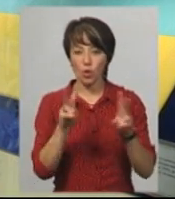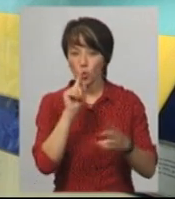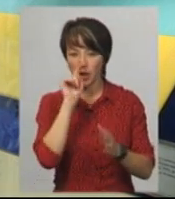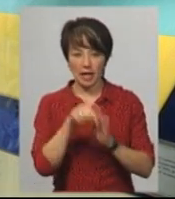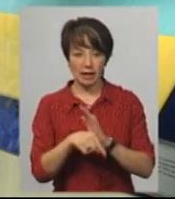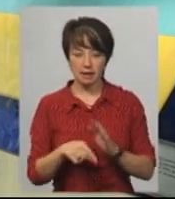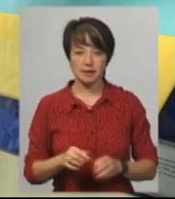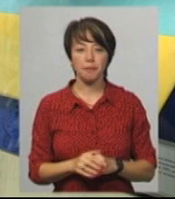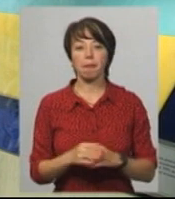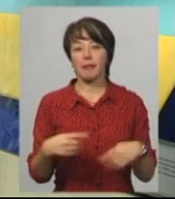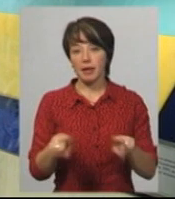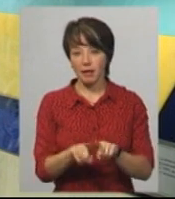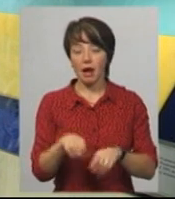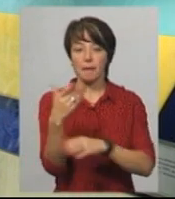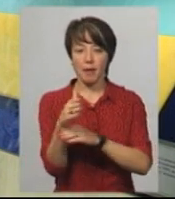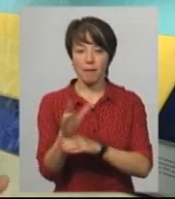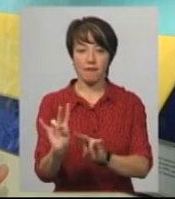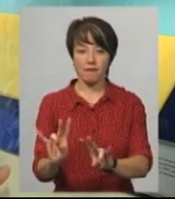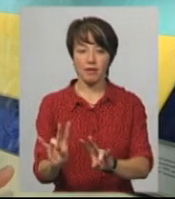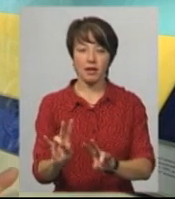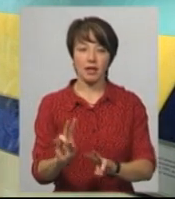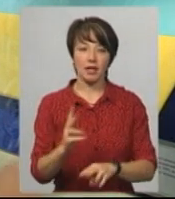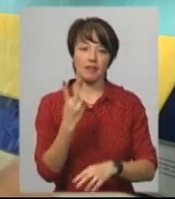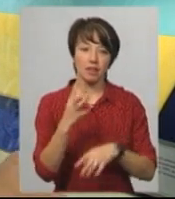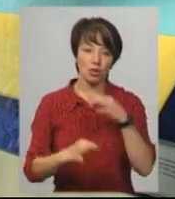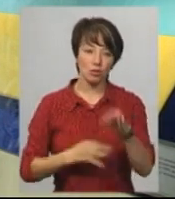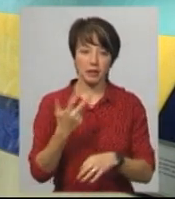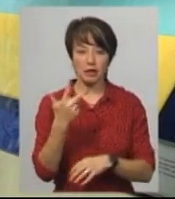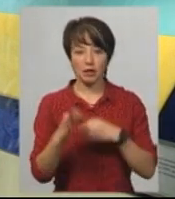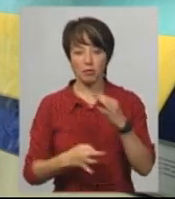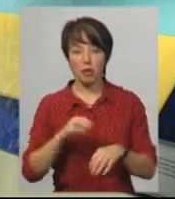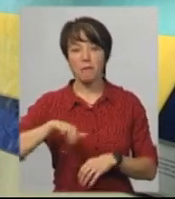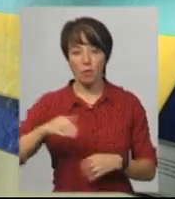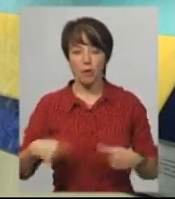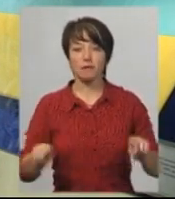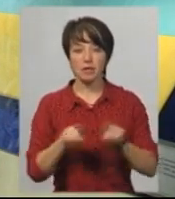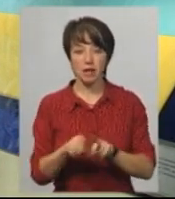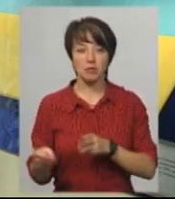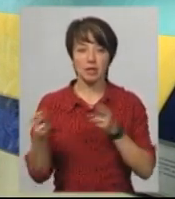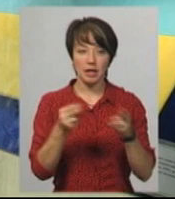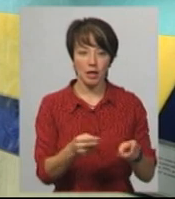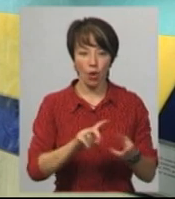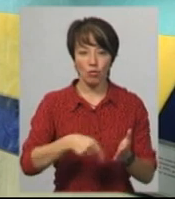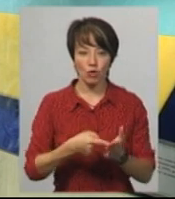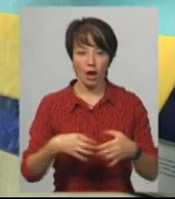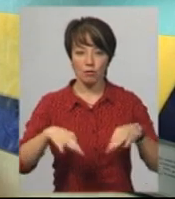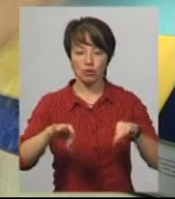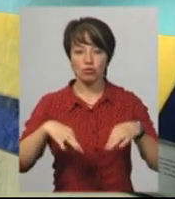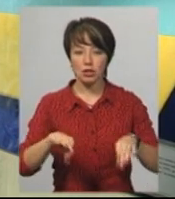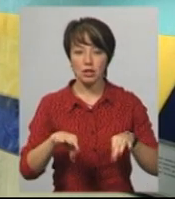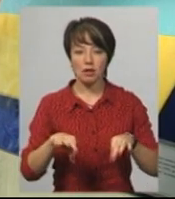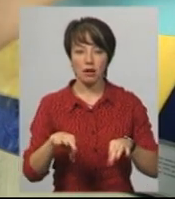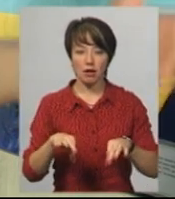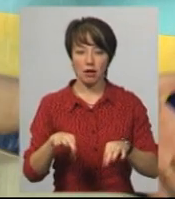заліз. І таким чином цей прапор простояв дві, може, доби, може три, але потім все-таки приїхала комунальна машина,